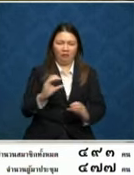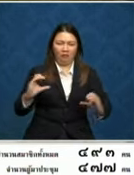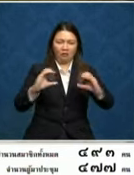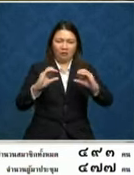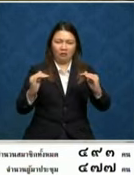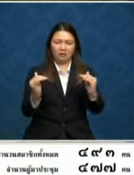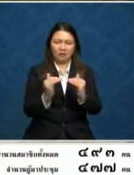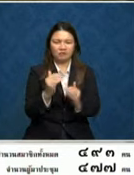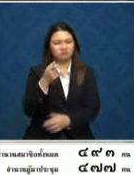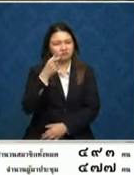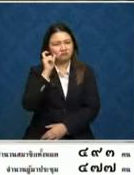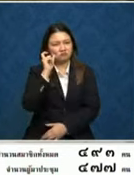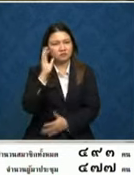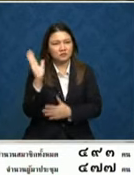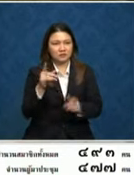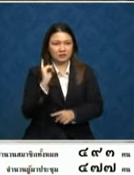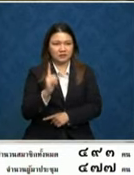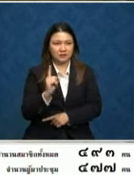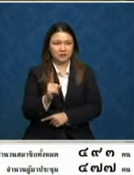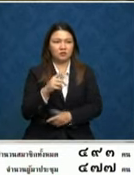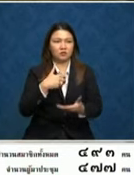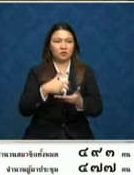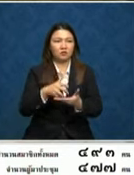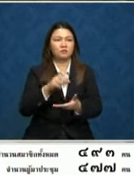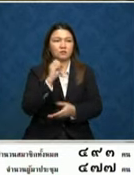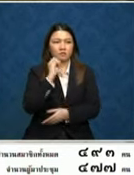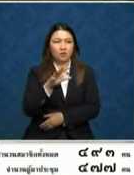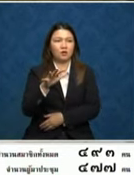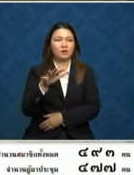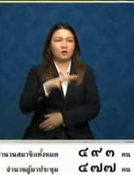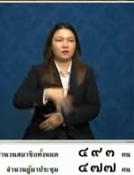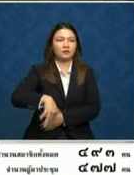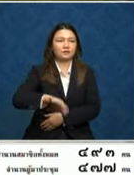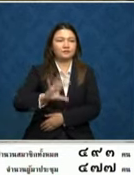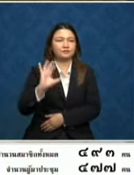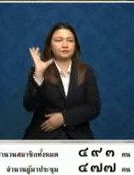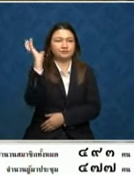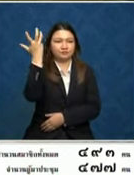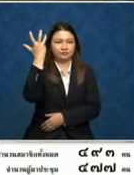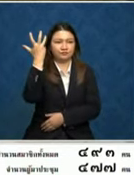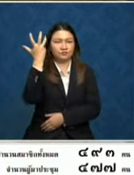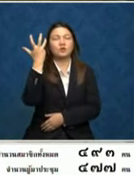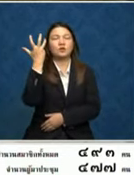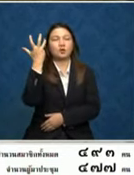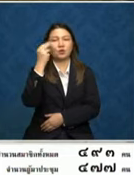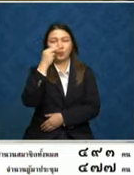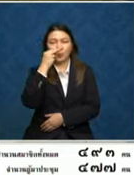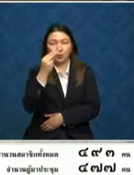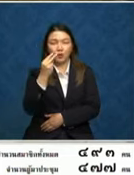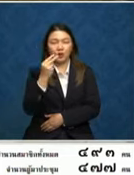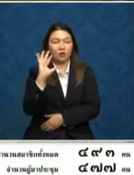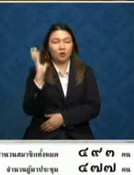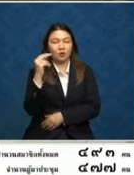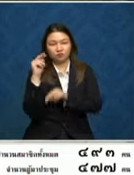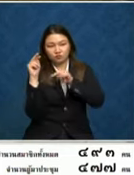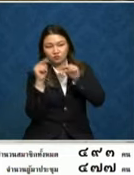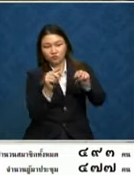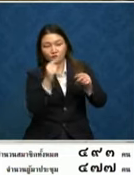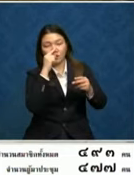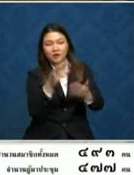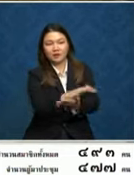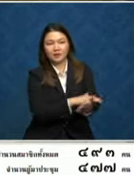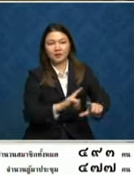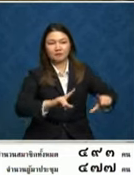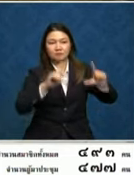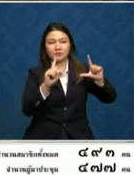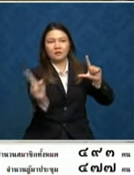ไปตีกองให้ชาวโลกได้รู้ว่าประเทศไทยมีดียังไงนะครับมันก็เป็